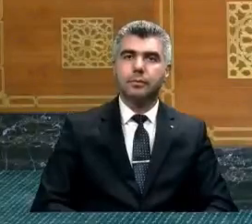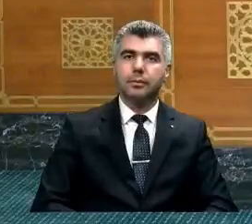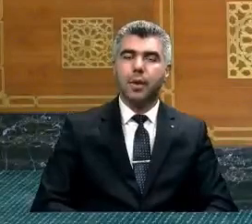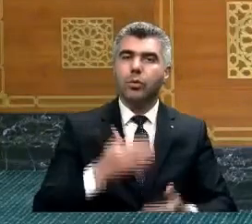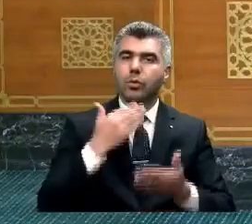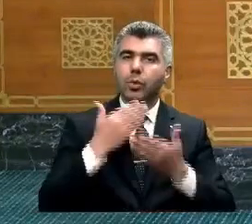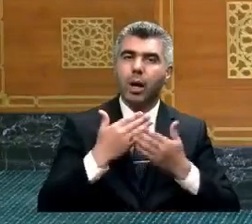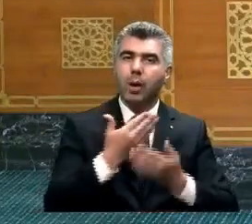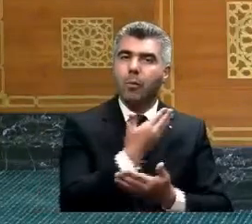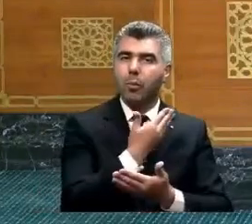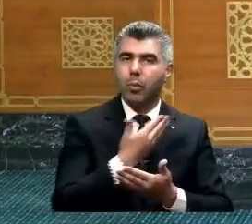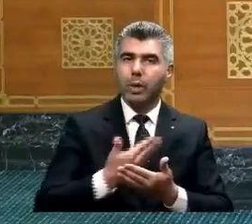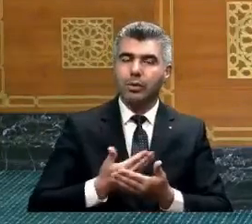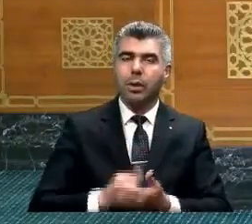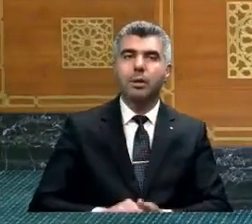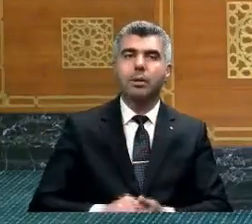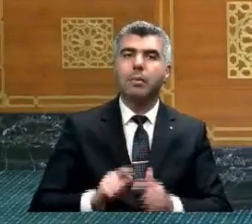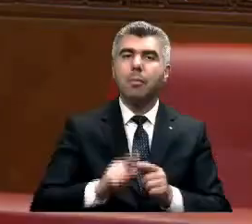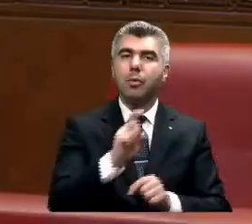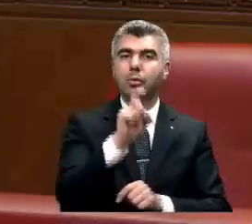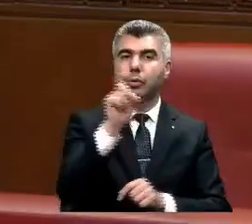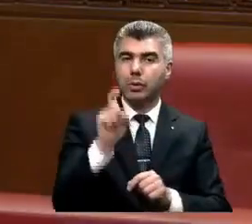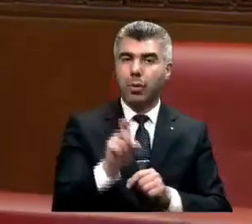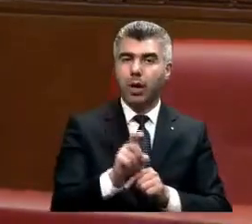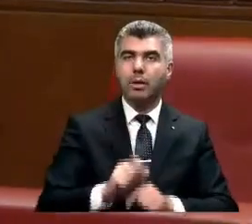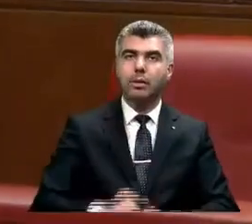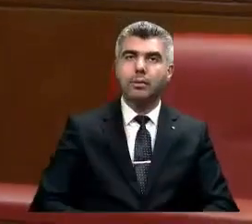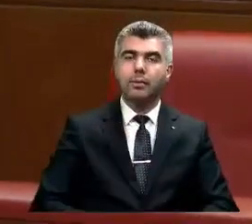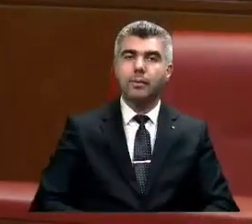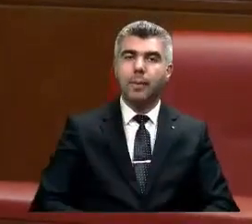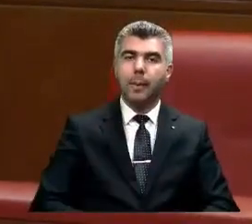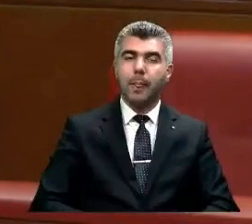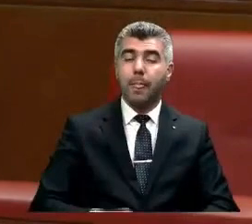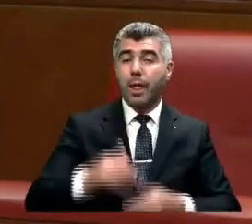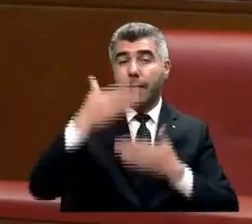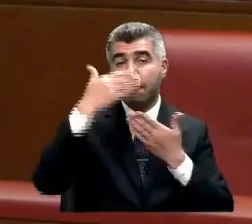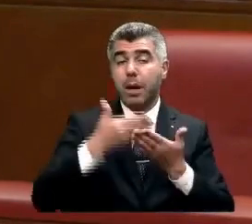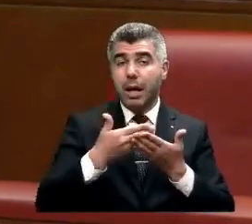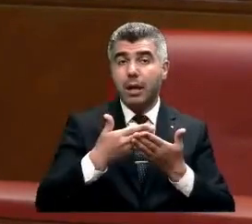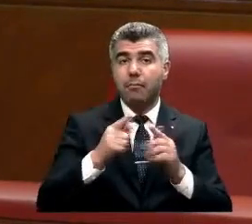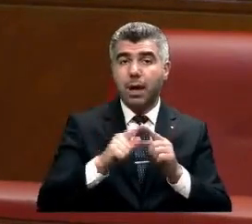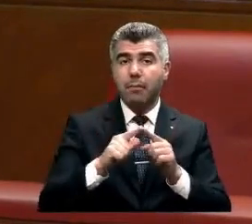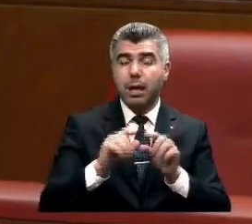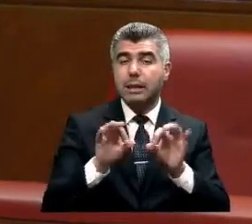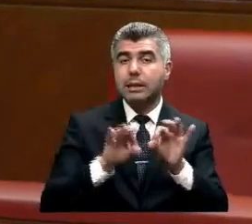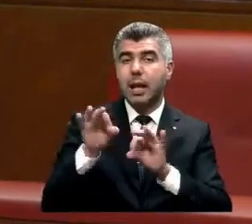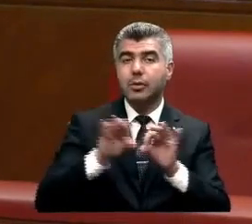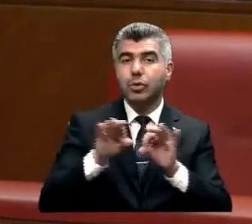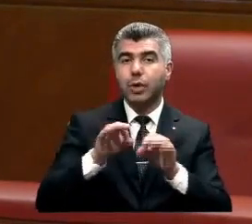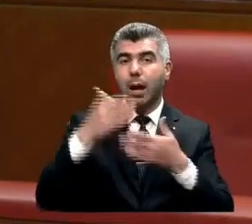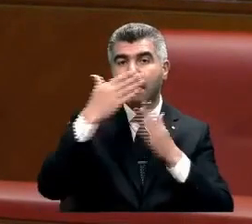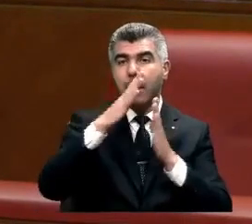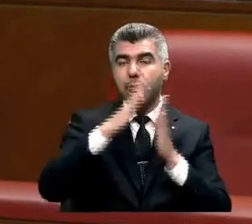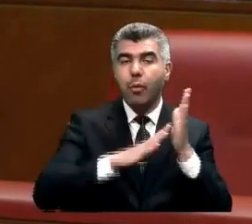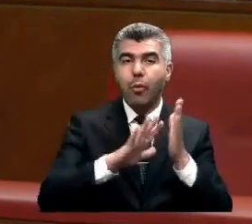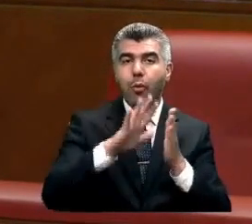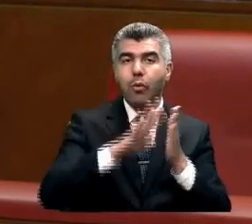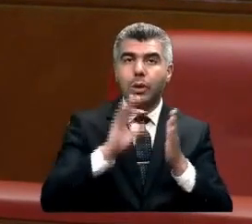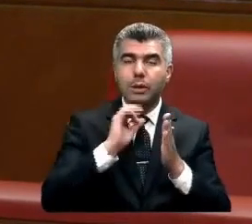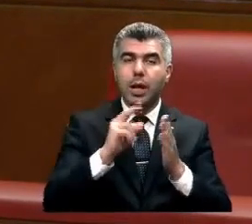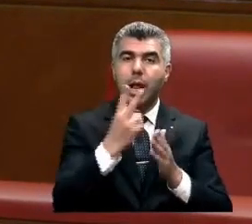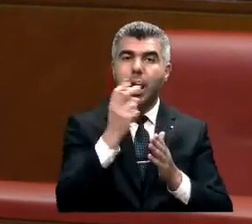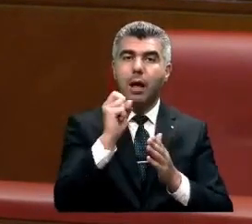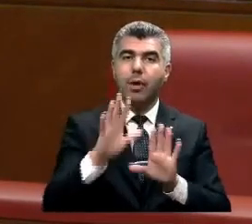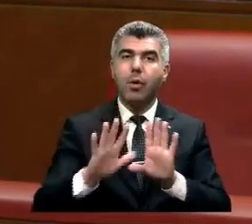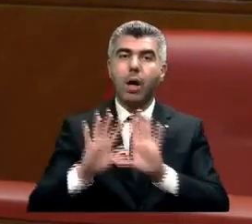شكرا السيد المستشار المحترم على هذا السؤال المغرب حدد استراتيجيه وطنيه طموحه للتنافسيه اللوجستيكيه سنه